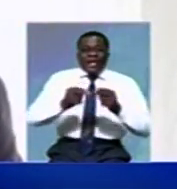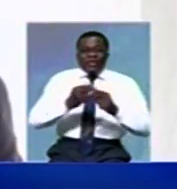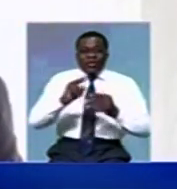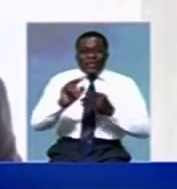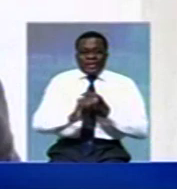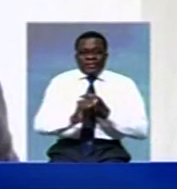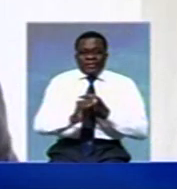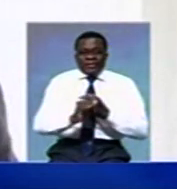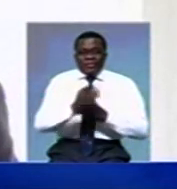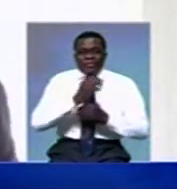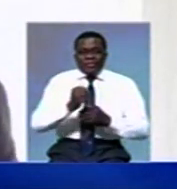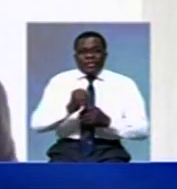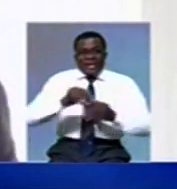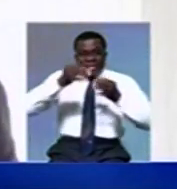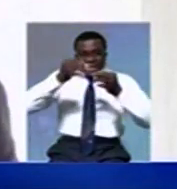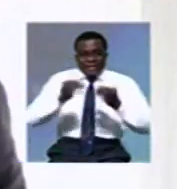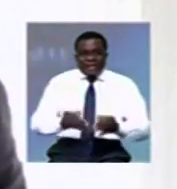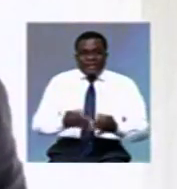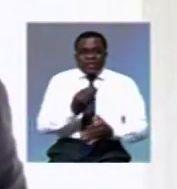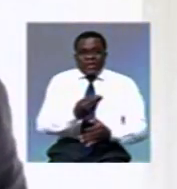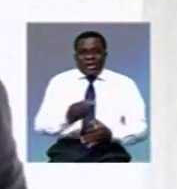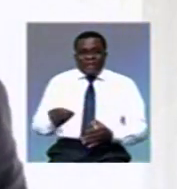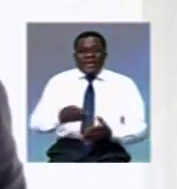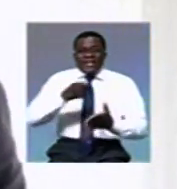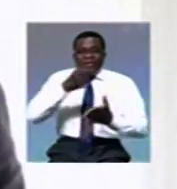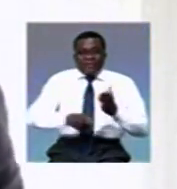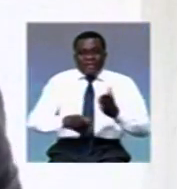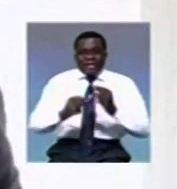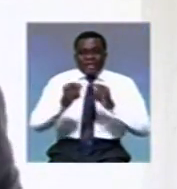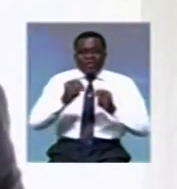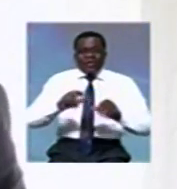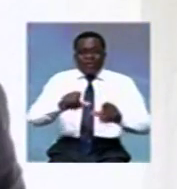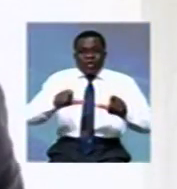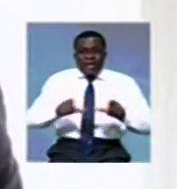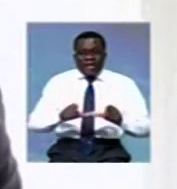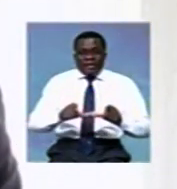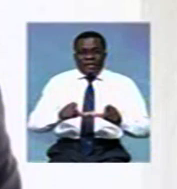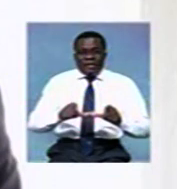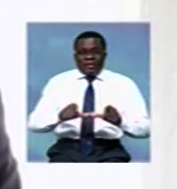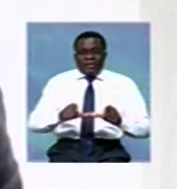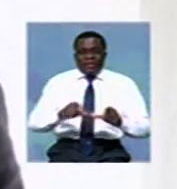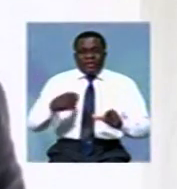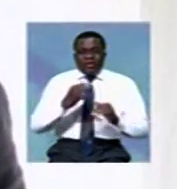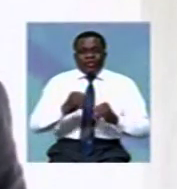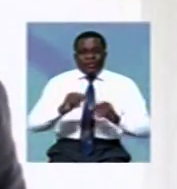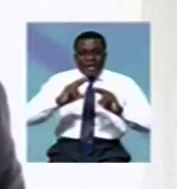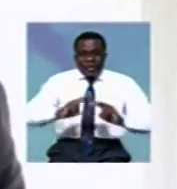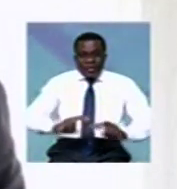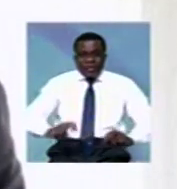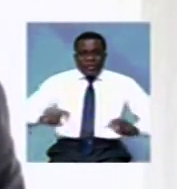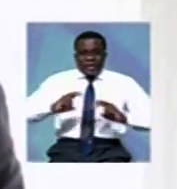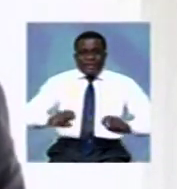normatif et des décisions en matière fiscale au niveau local. Nous allons examiner